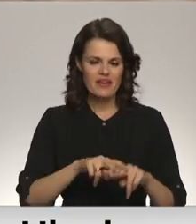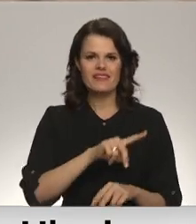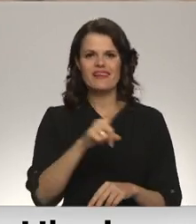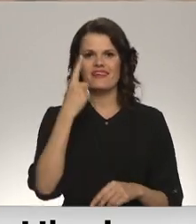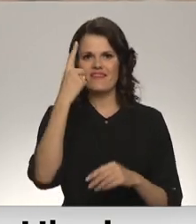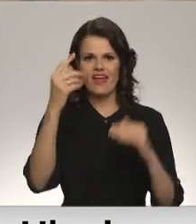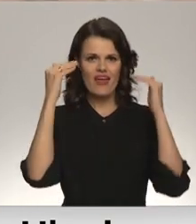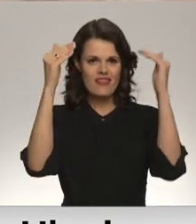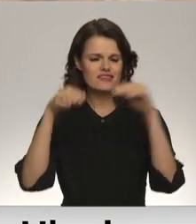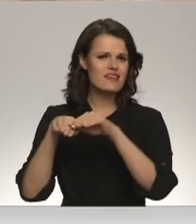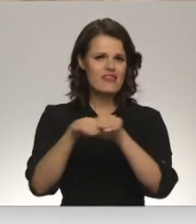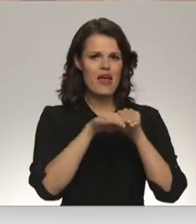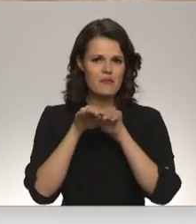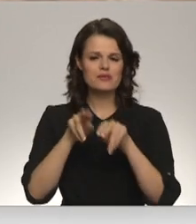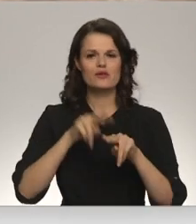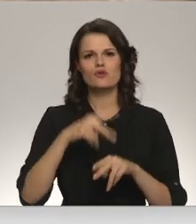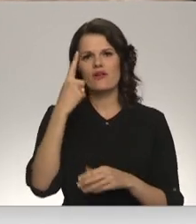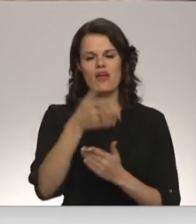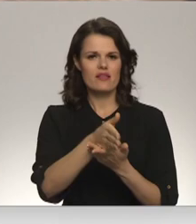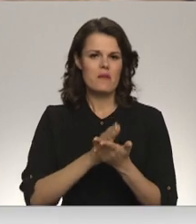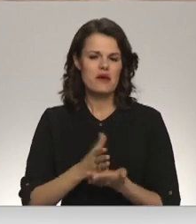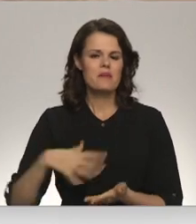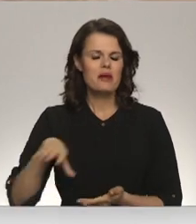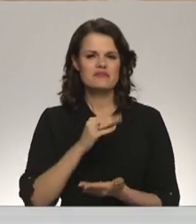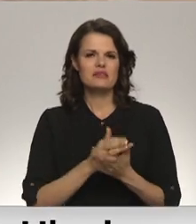visi esam solidāri pret Ukrainas tautu,